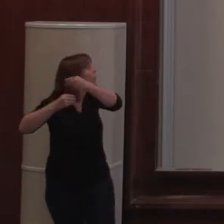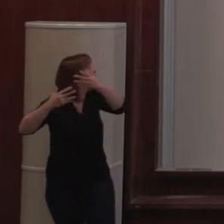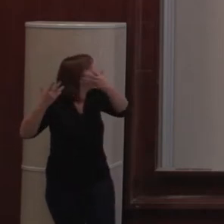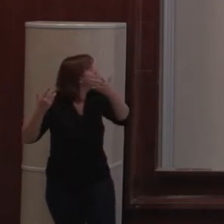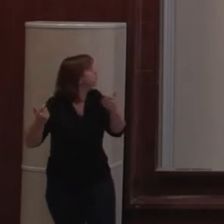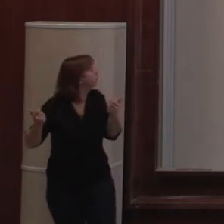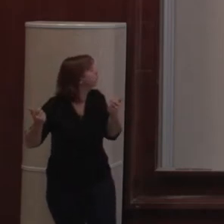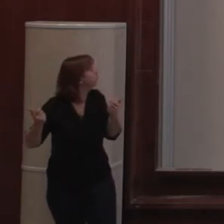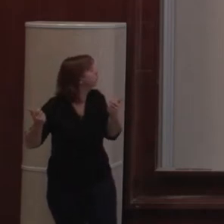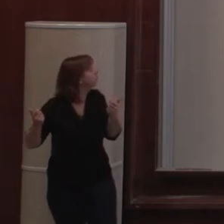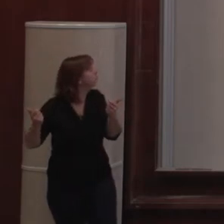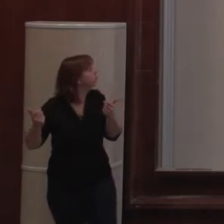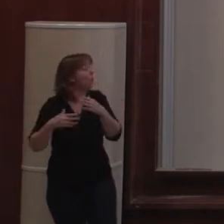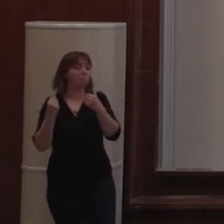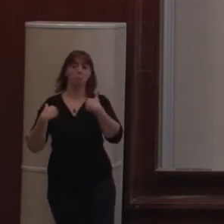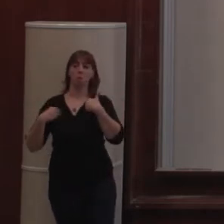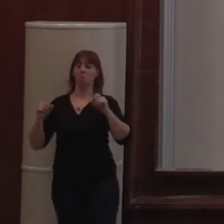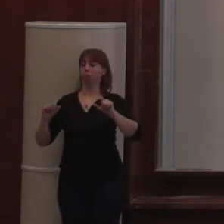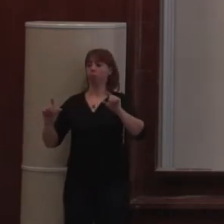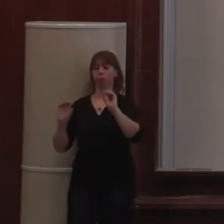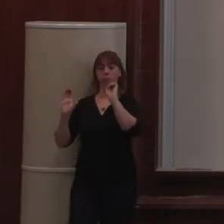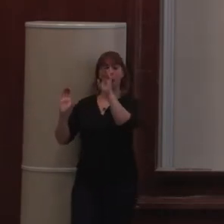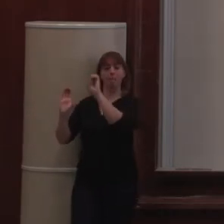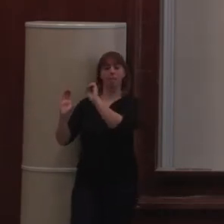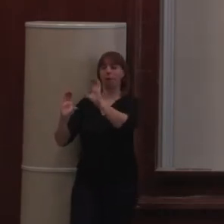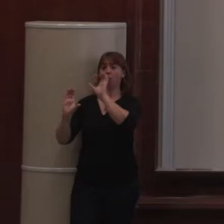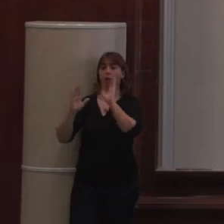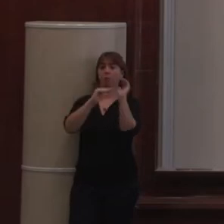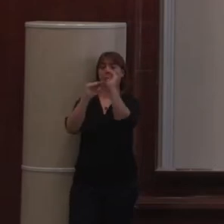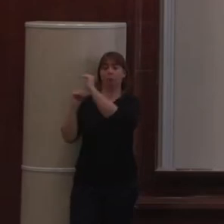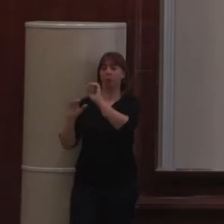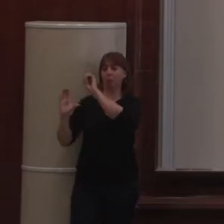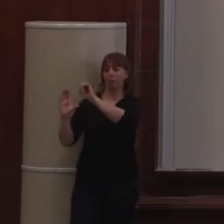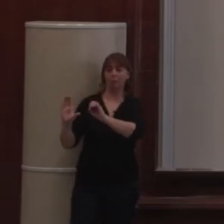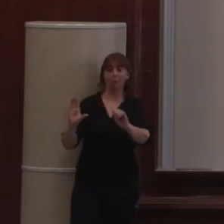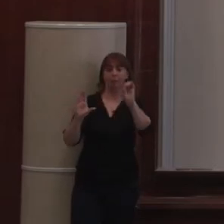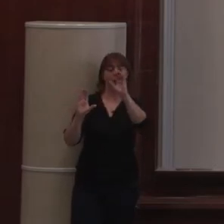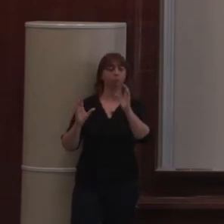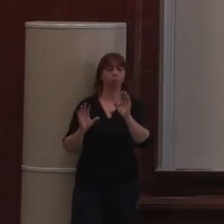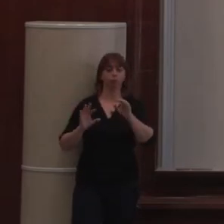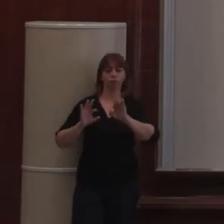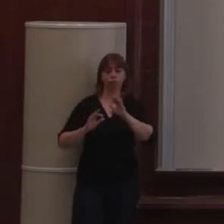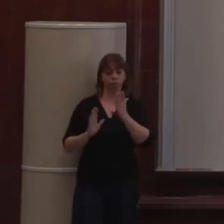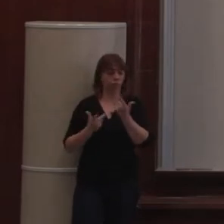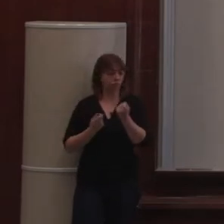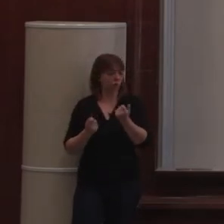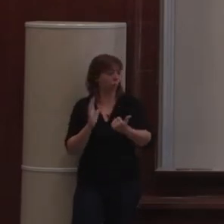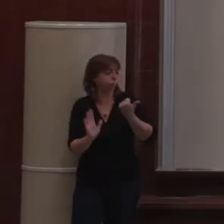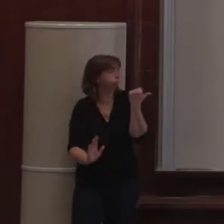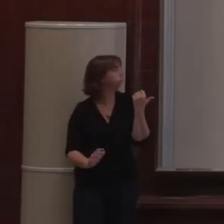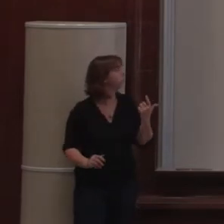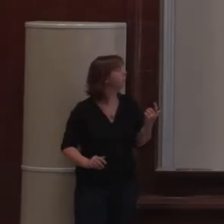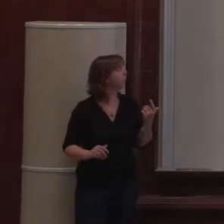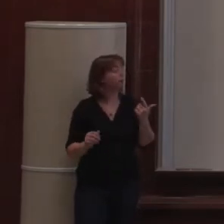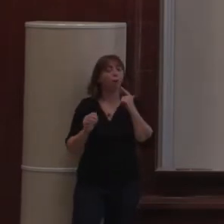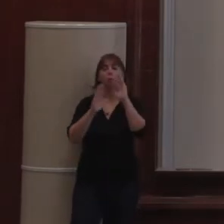librement disposer les informations comme il le souhaite dans l'écran. Donc, il y la liste de tout ce qu'il peut rajouter. Il y a les champs, eux-mêmes. On n'a pas eu le temps de voir. Mais il n pas que les champs. Il